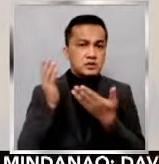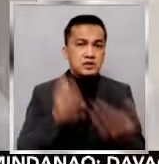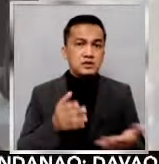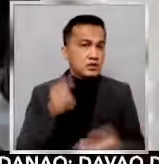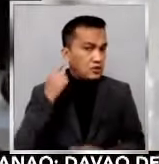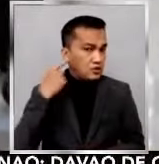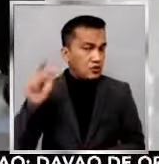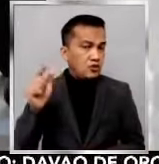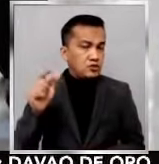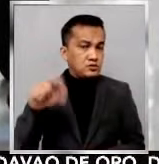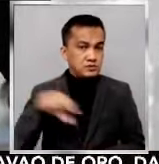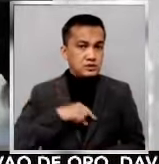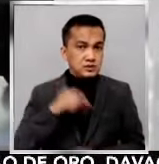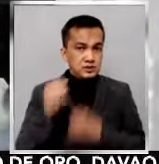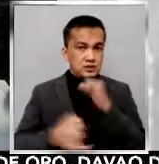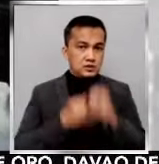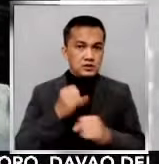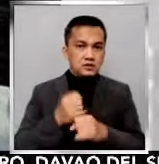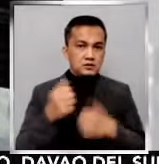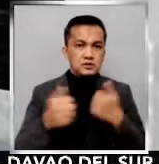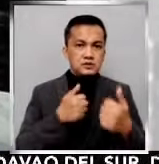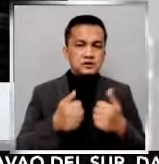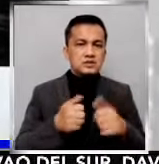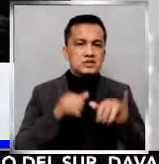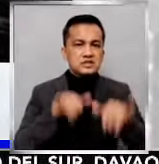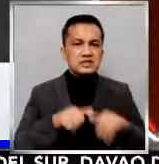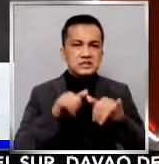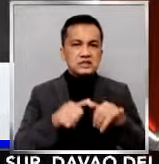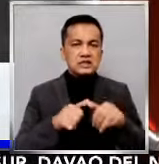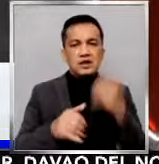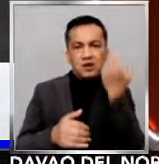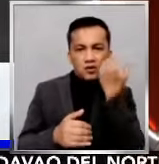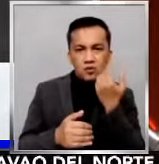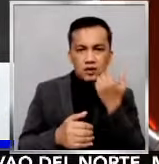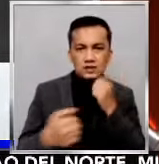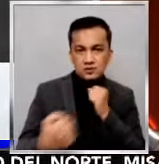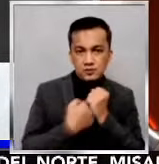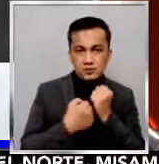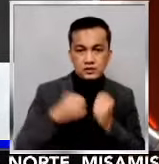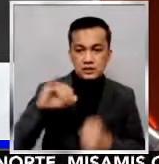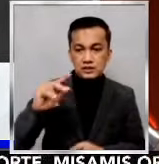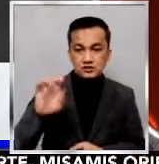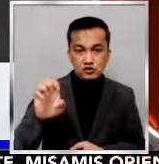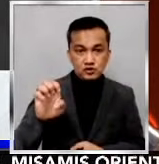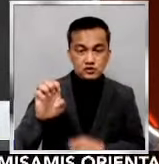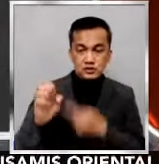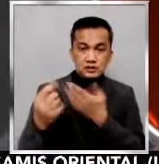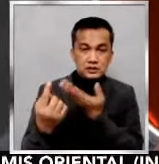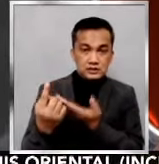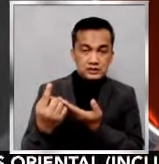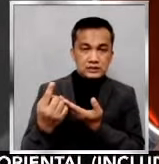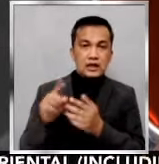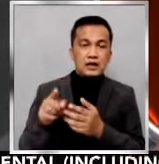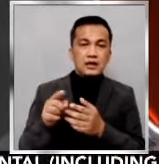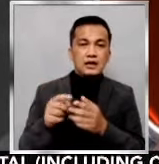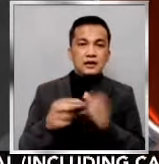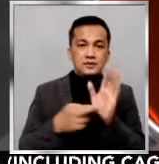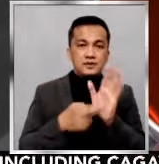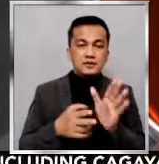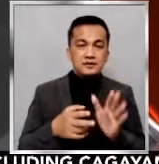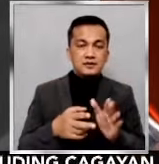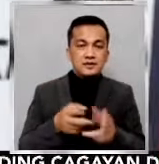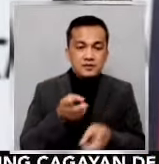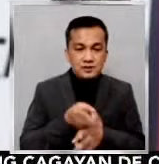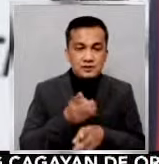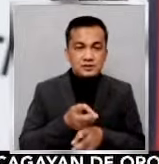competitions, ay nananatiling salat sa suporta si Joyce. Siya pa naman ang tumatayong taga-alaga sa anak at sa ama niyang may